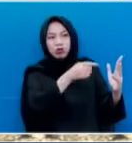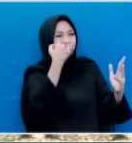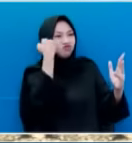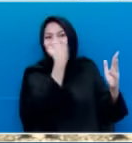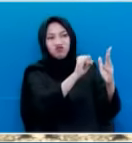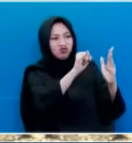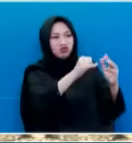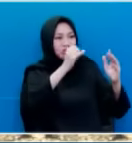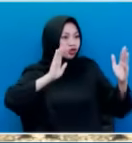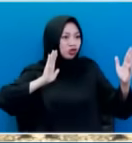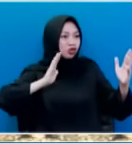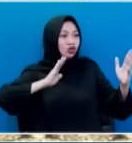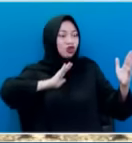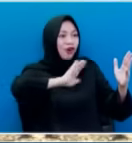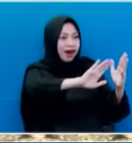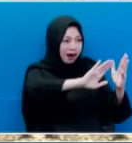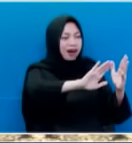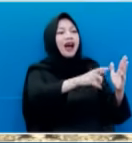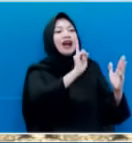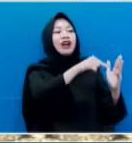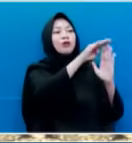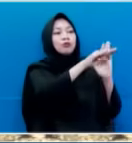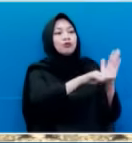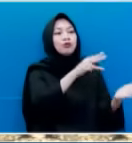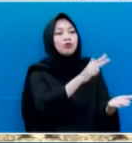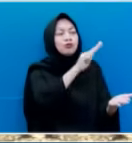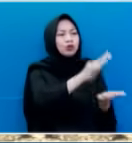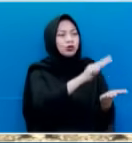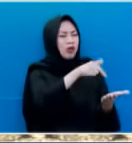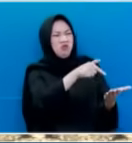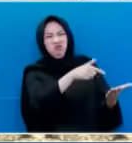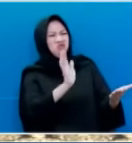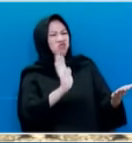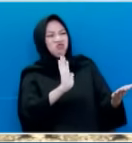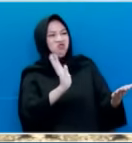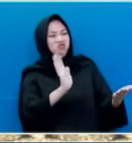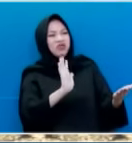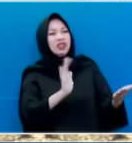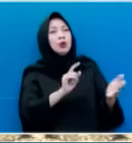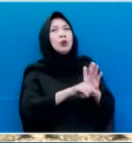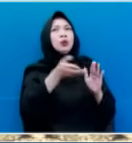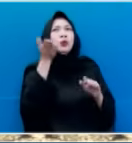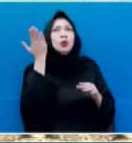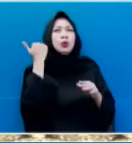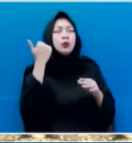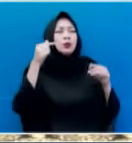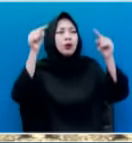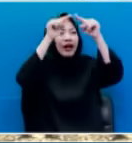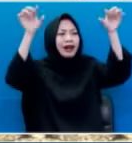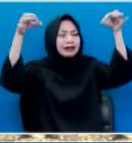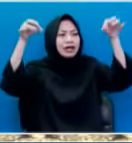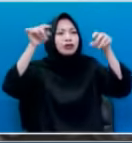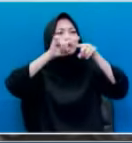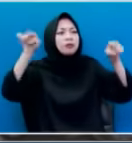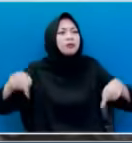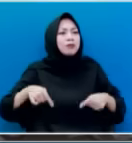tahun 2009 ada sebuah putusan yang membuat kita bisa mencoblos hanya dengan KTP ya kalau pemilu, itu dibuat